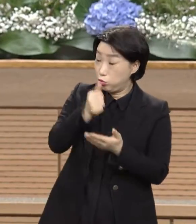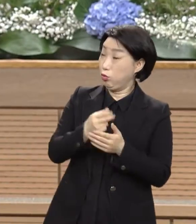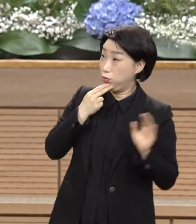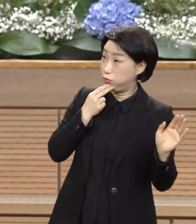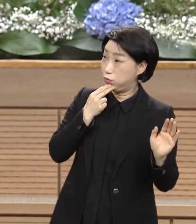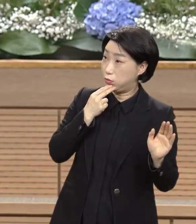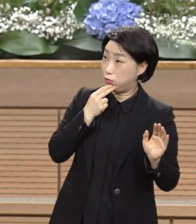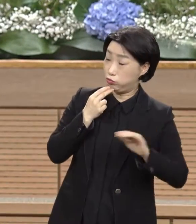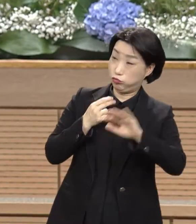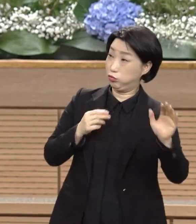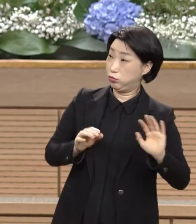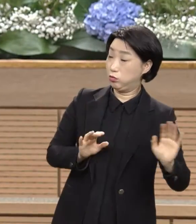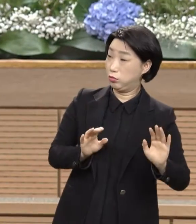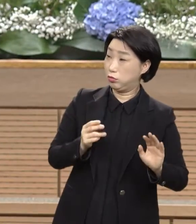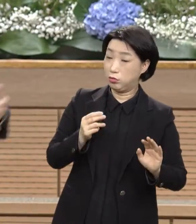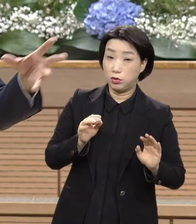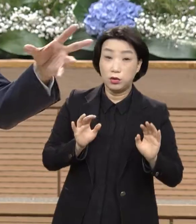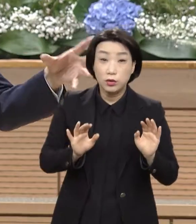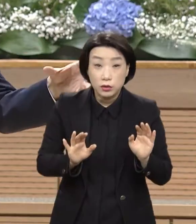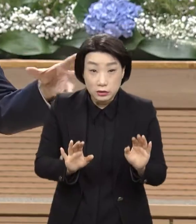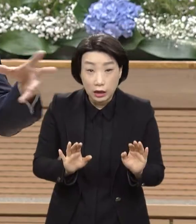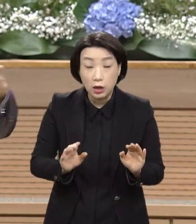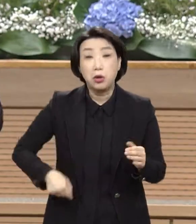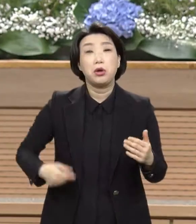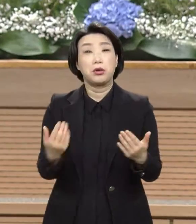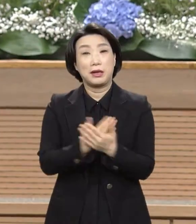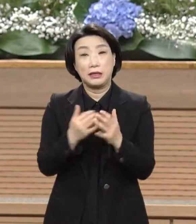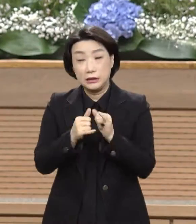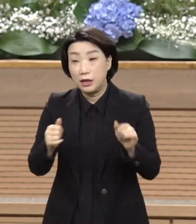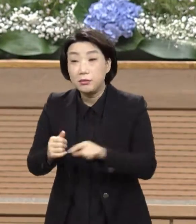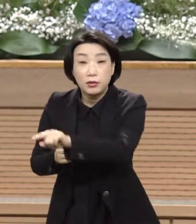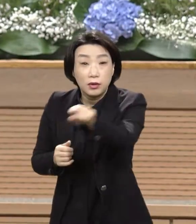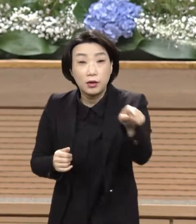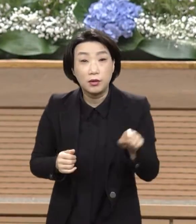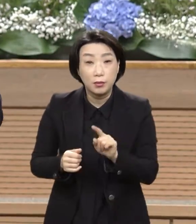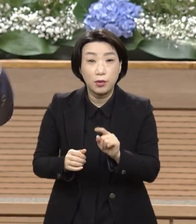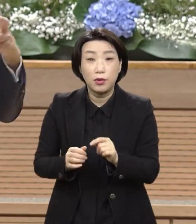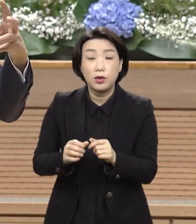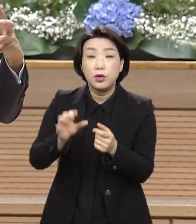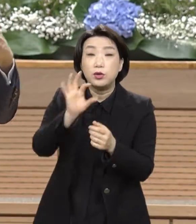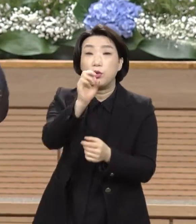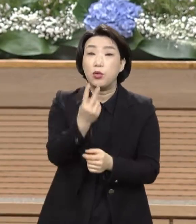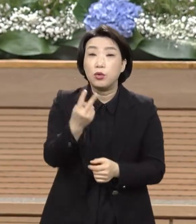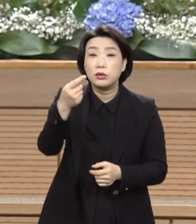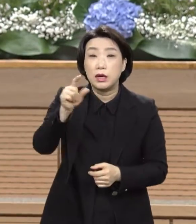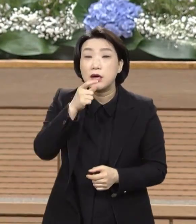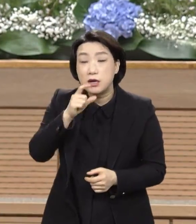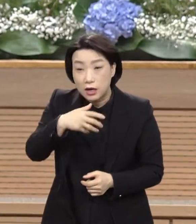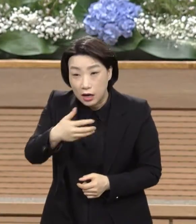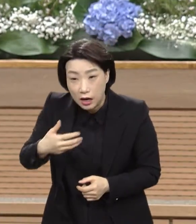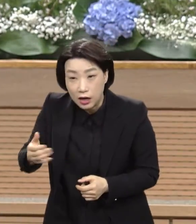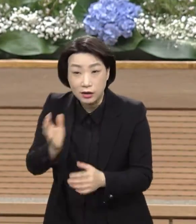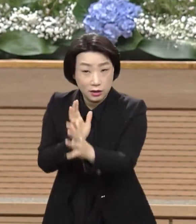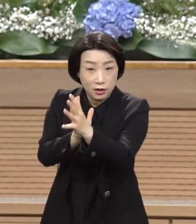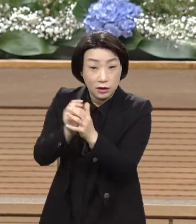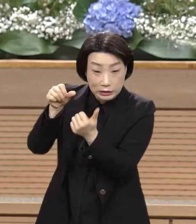없다 이 말이에요. 근데 회개하는 자들은 요단강에서 예수를